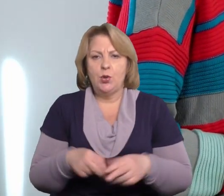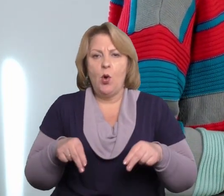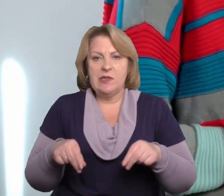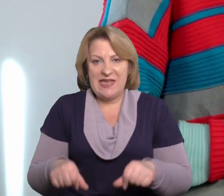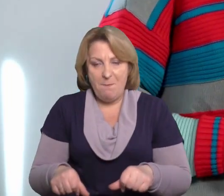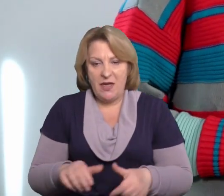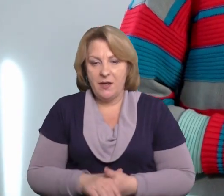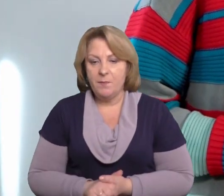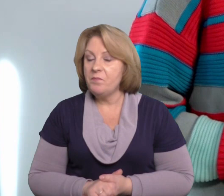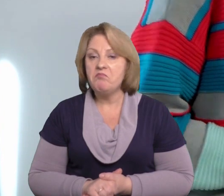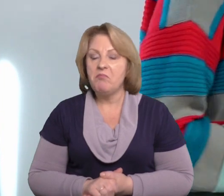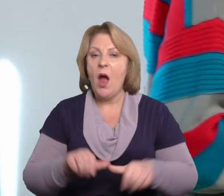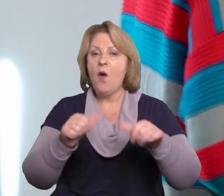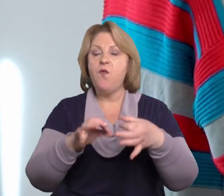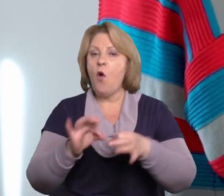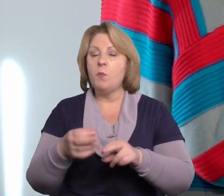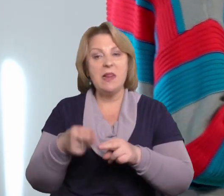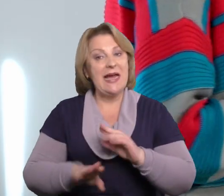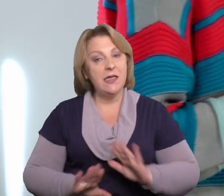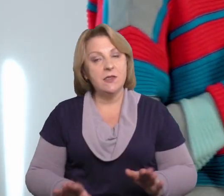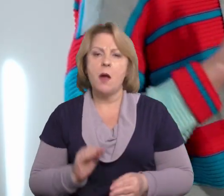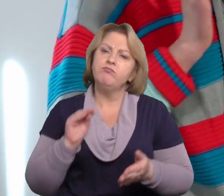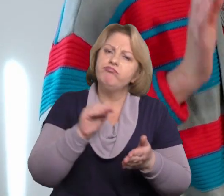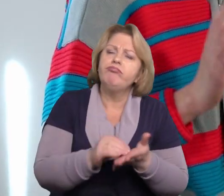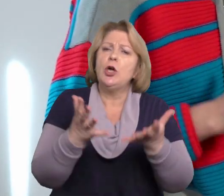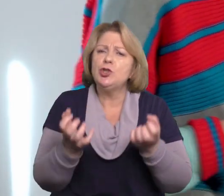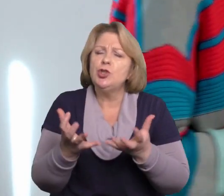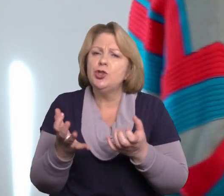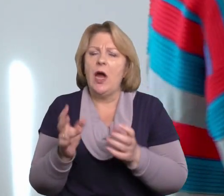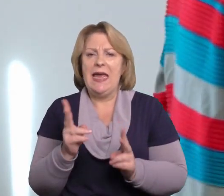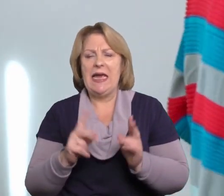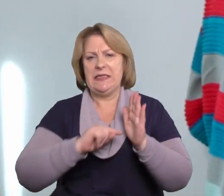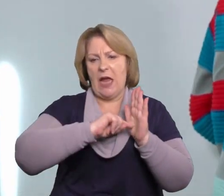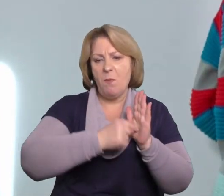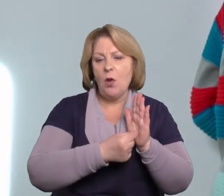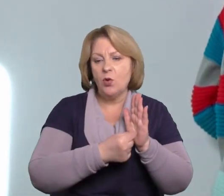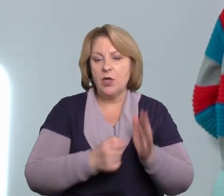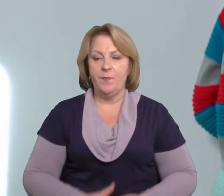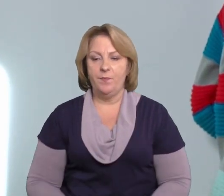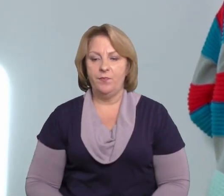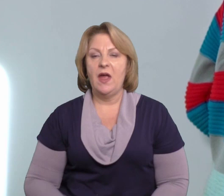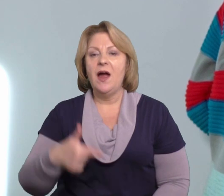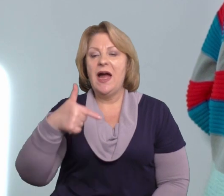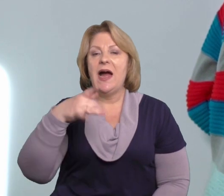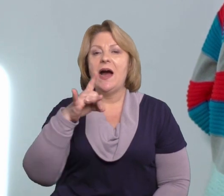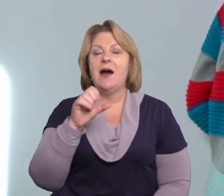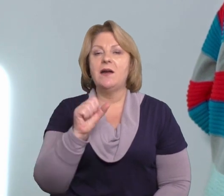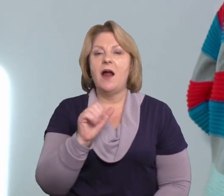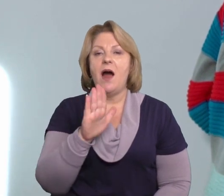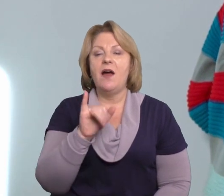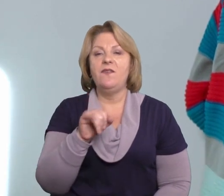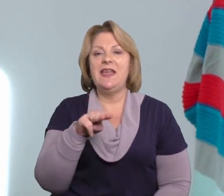Отже, формула ще не завершена. Має бути якийсь множник, його назвали гравітаційна стала,